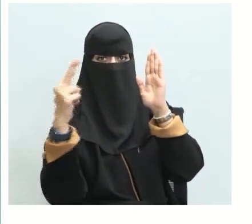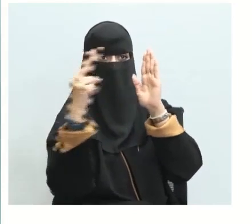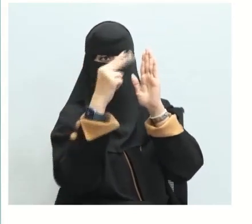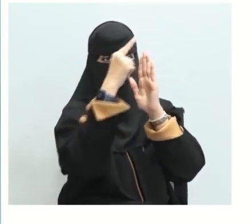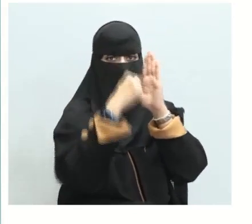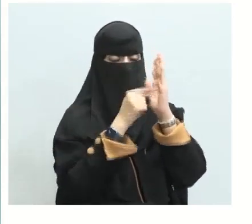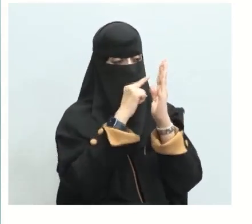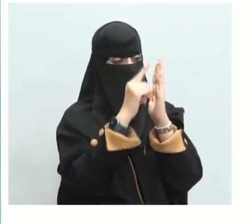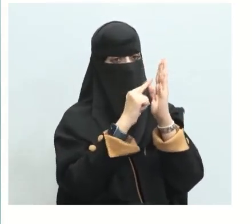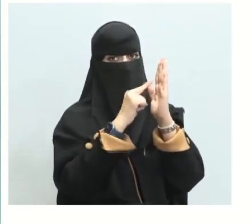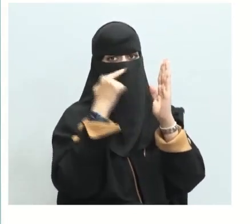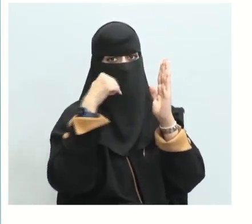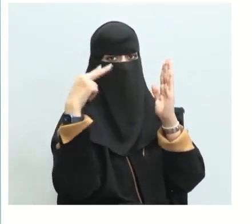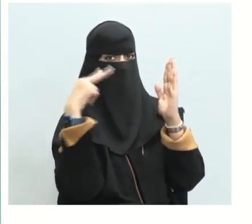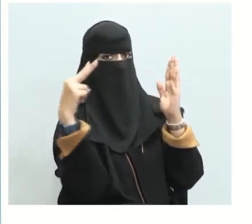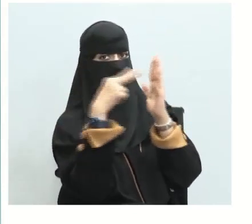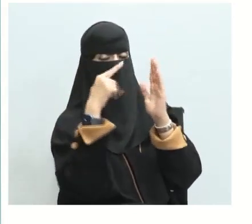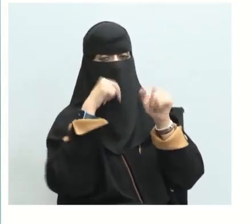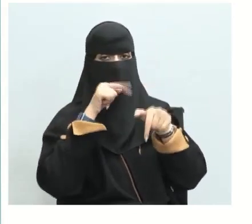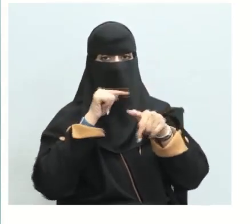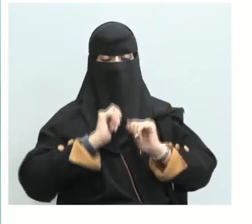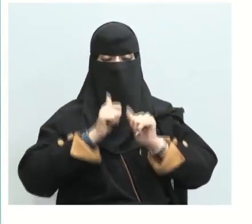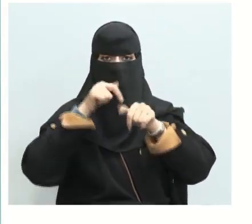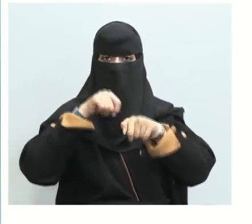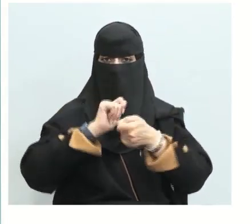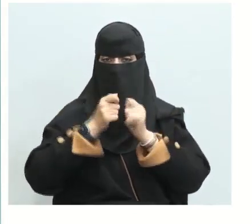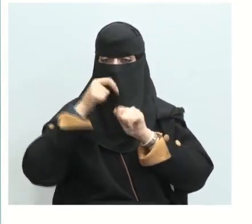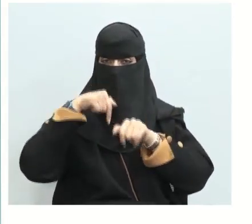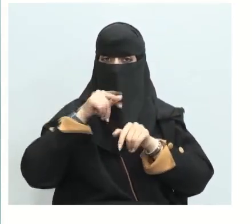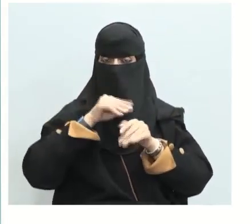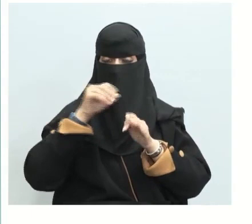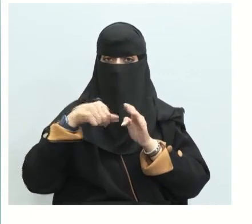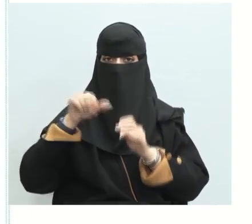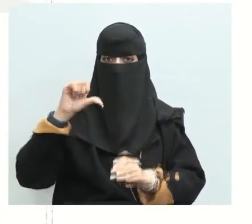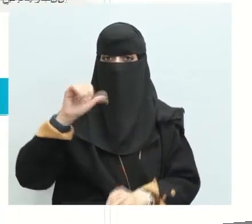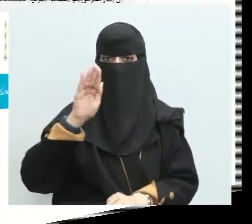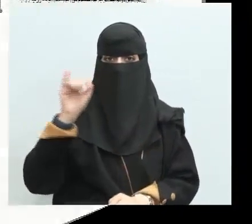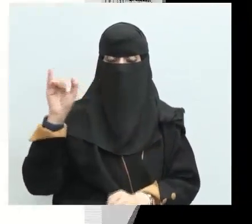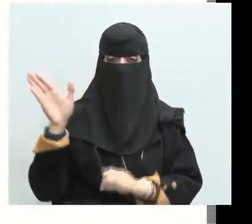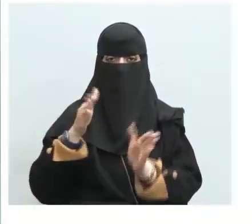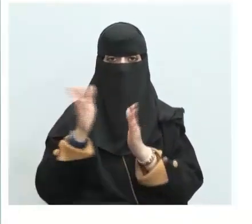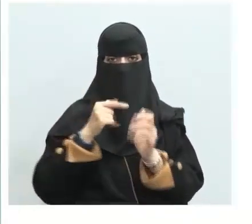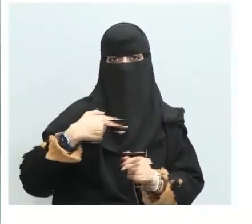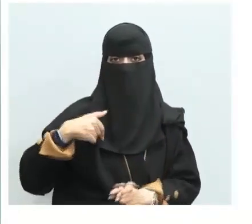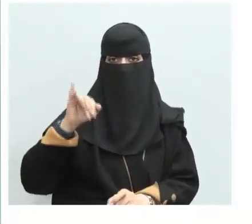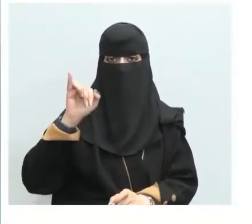الصفحة الإلكترونية، يتم التحكم فيه بواسطة الوسم ميتا.